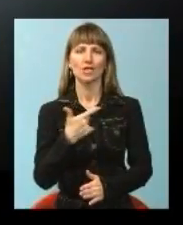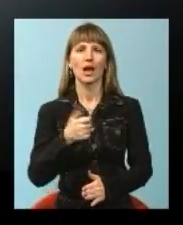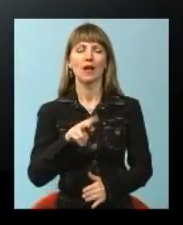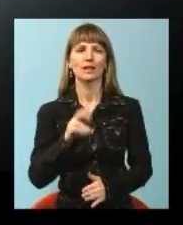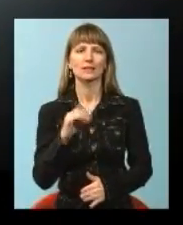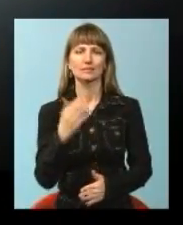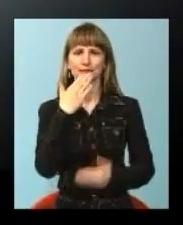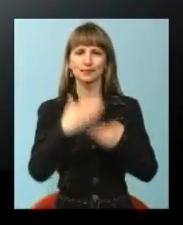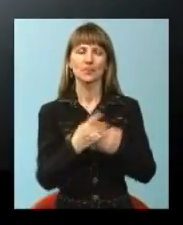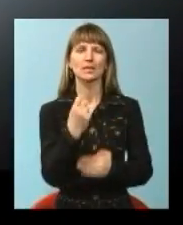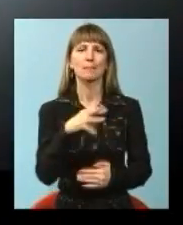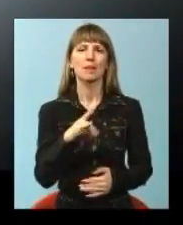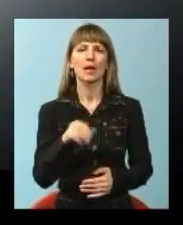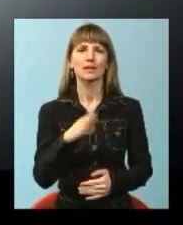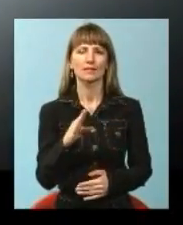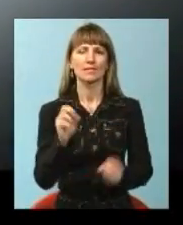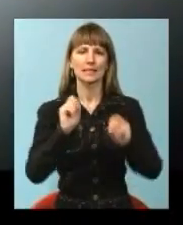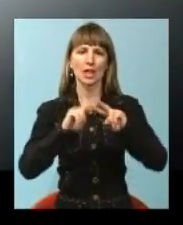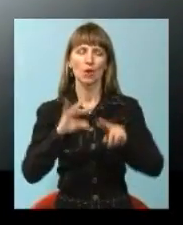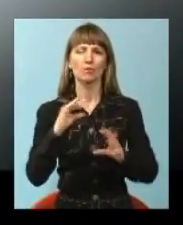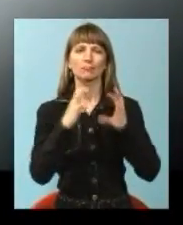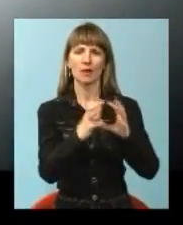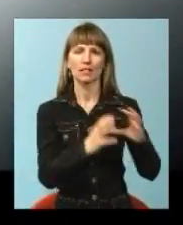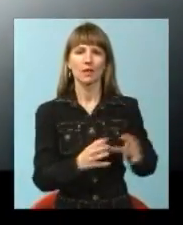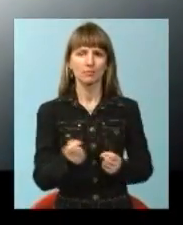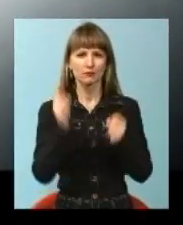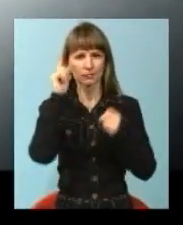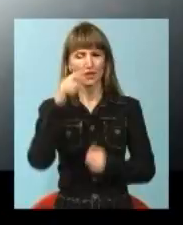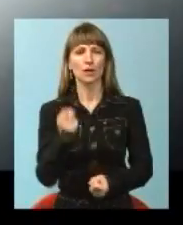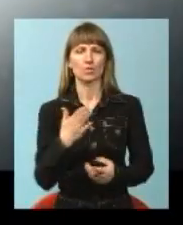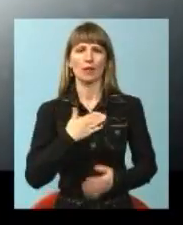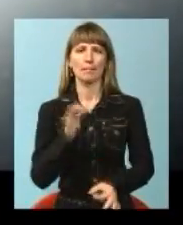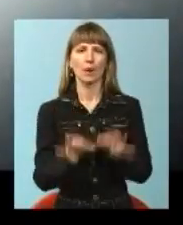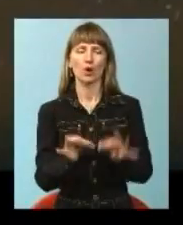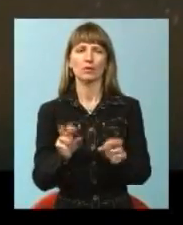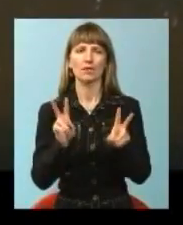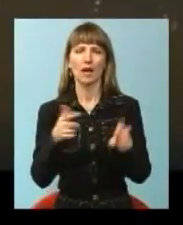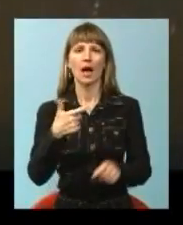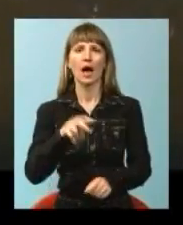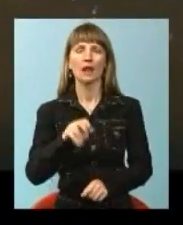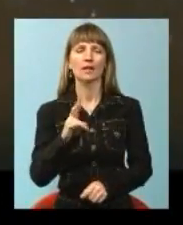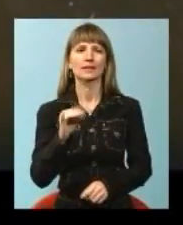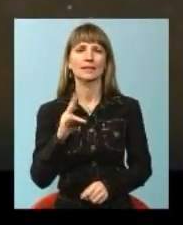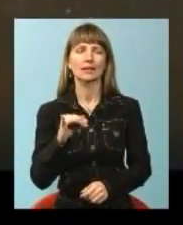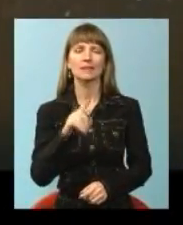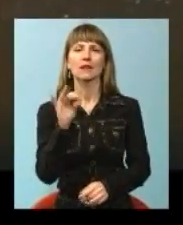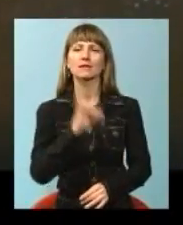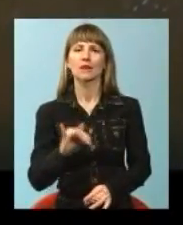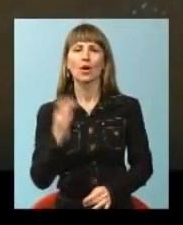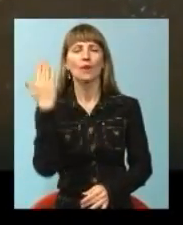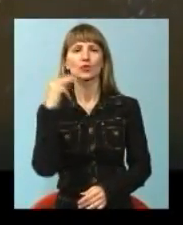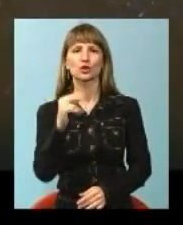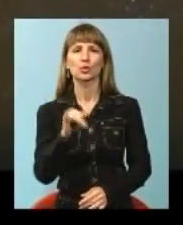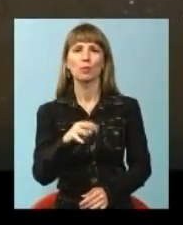галактиці близько 100 мільярдів зірок і планет. А знаєте, звідки пішла наша природна назва галактики? За легендою, колись